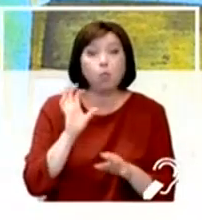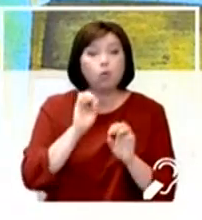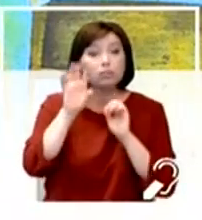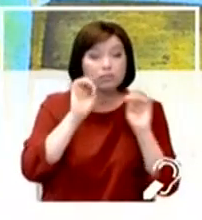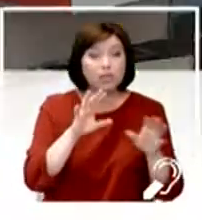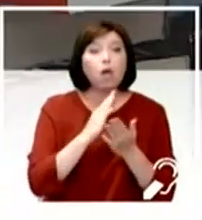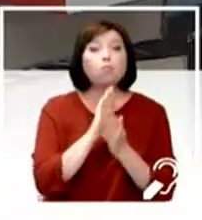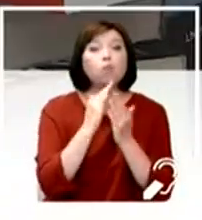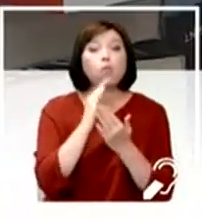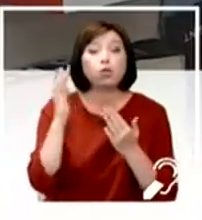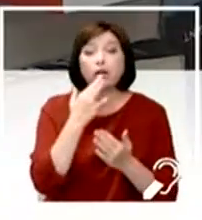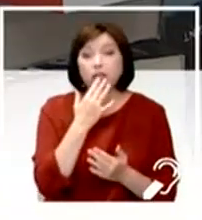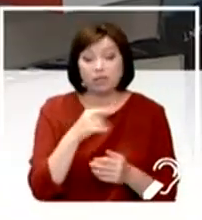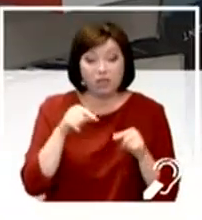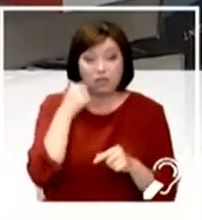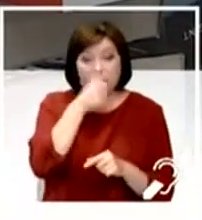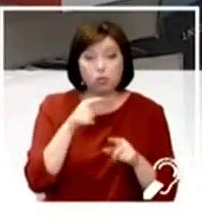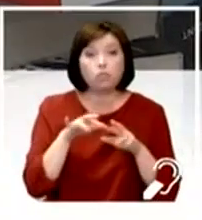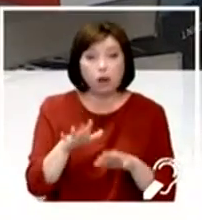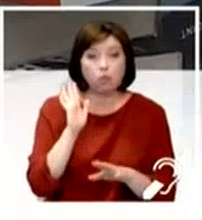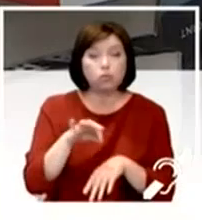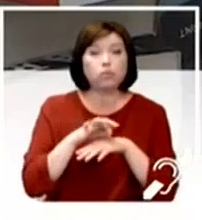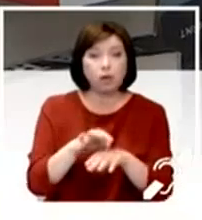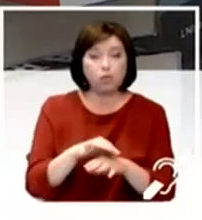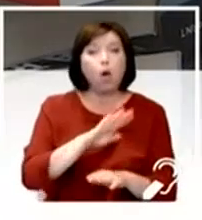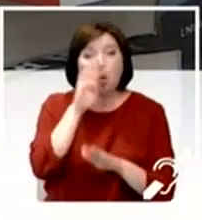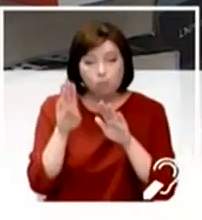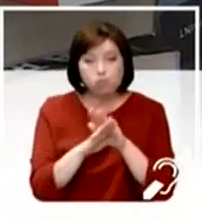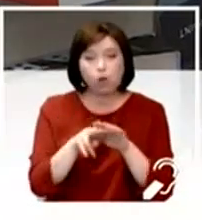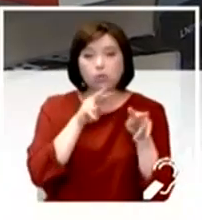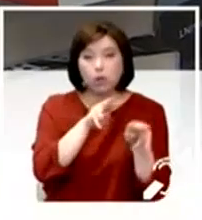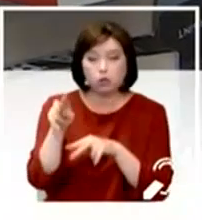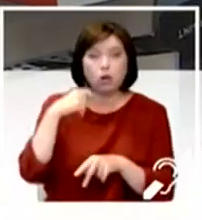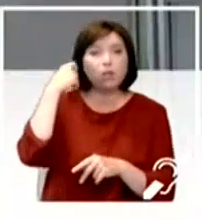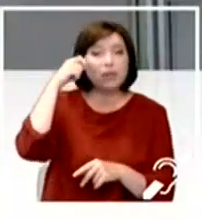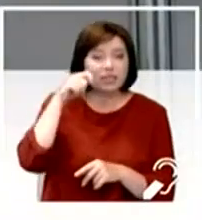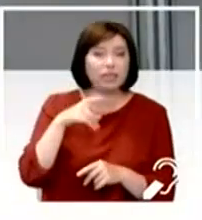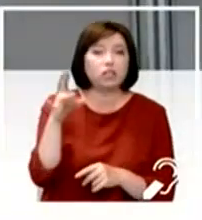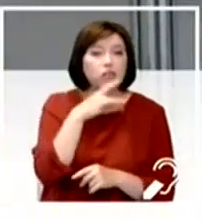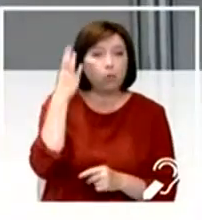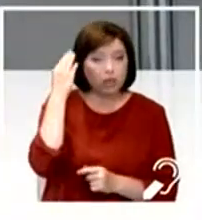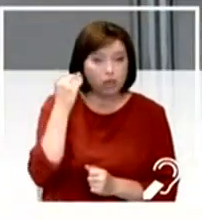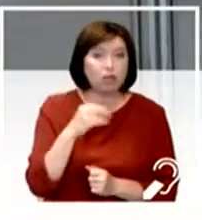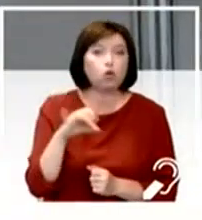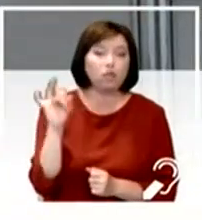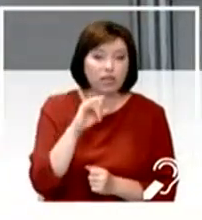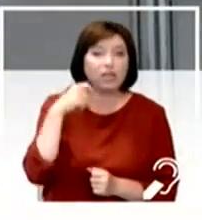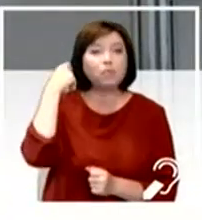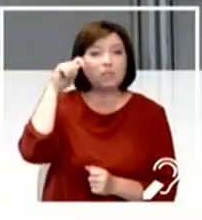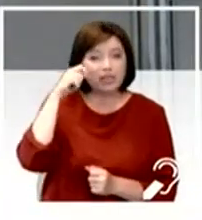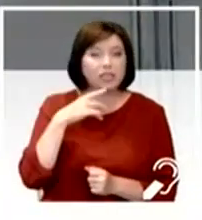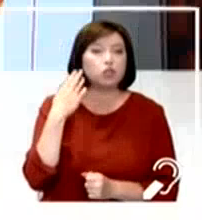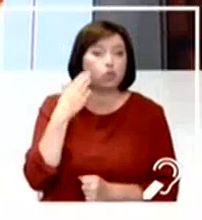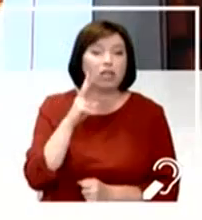Biblioteca Națională. Și în acest an evenimentul este organizat sub înaltul patronaj al președintei Republicii Moldova Maia Sandu și al